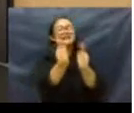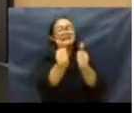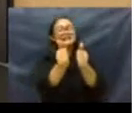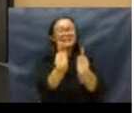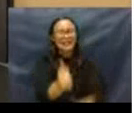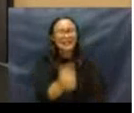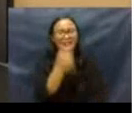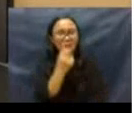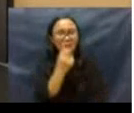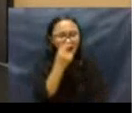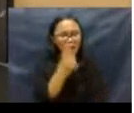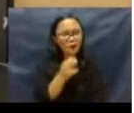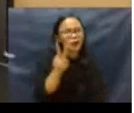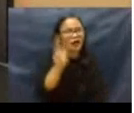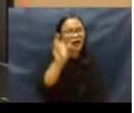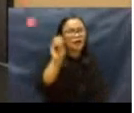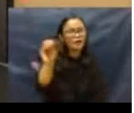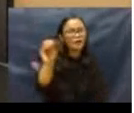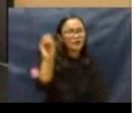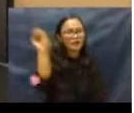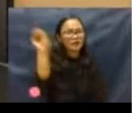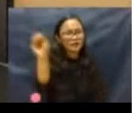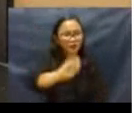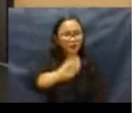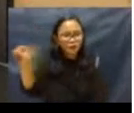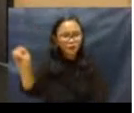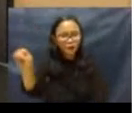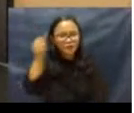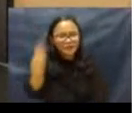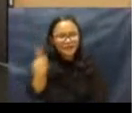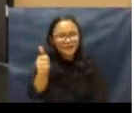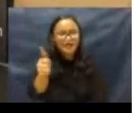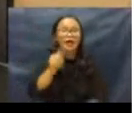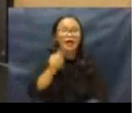ribu rupiah. Dan pemenang kedua saya akan umumkan juga langsung.